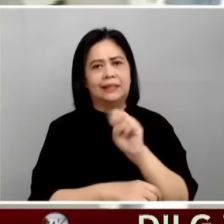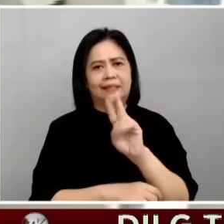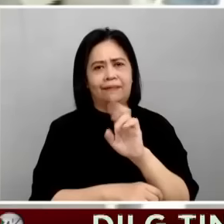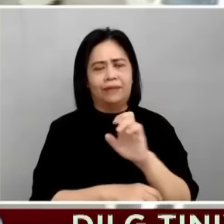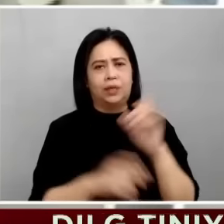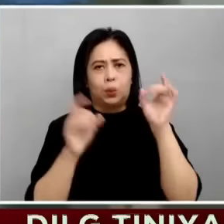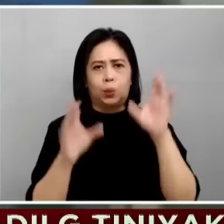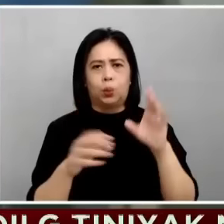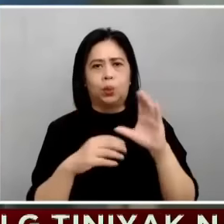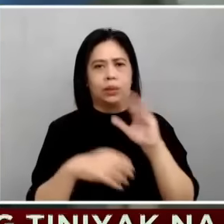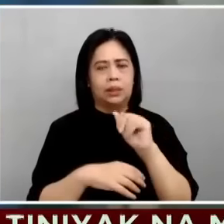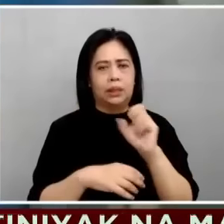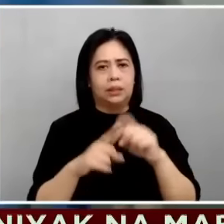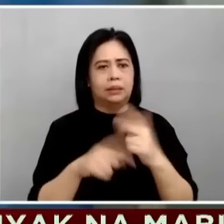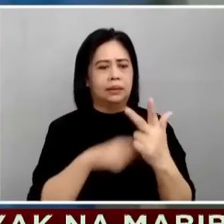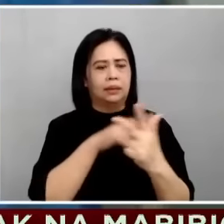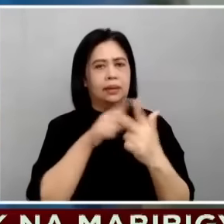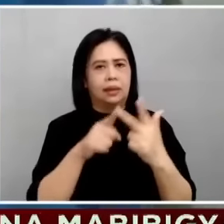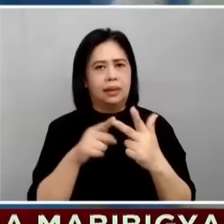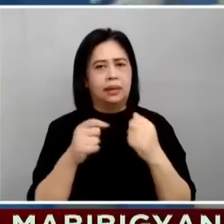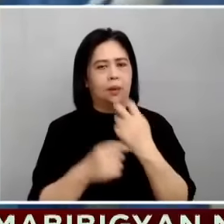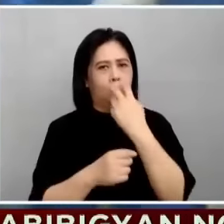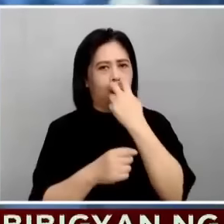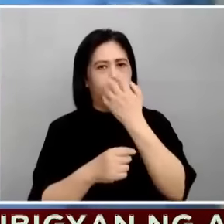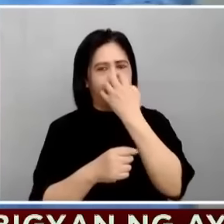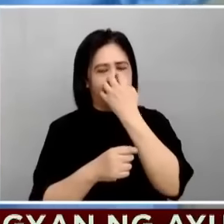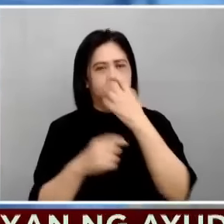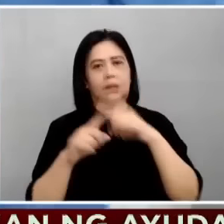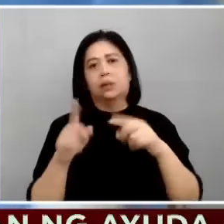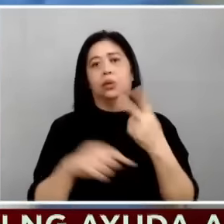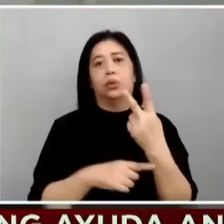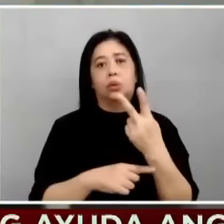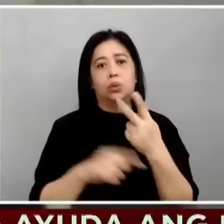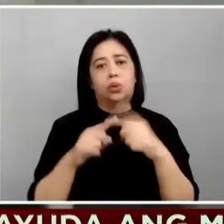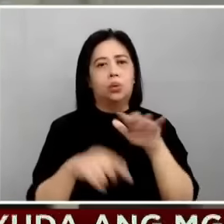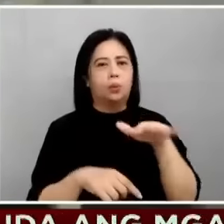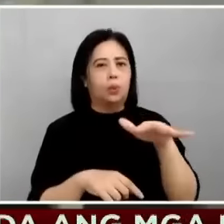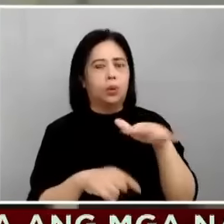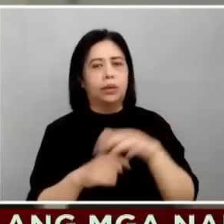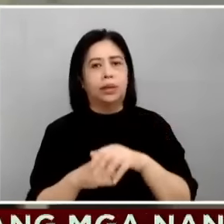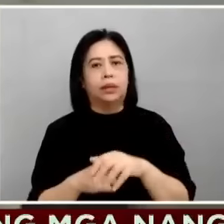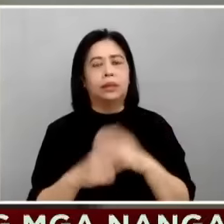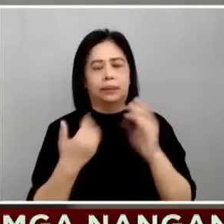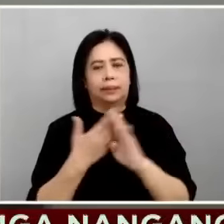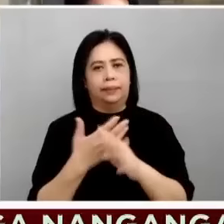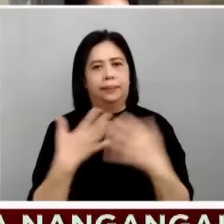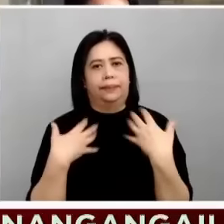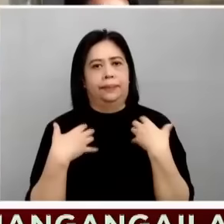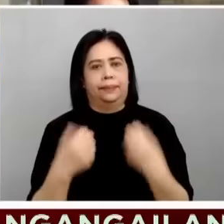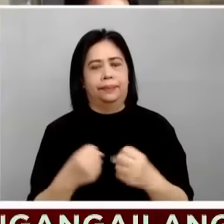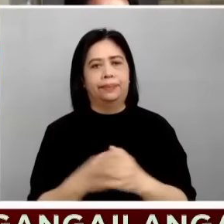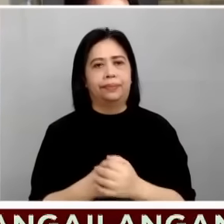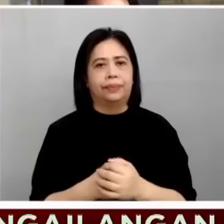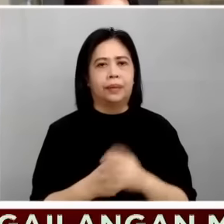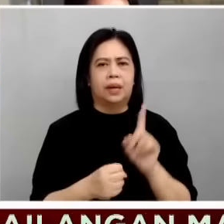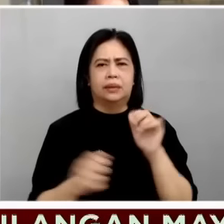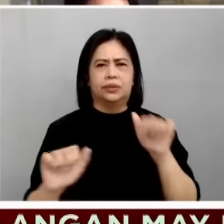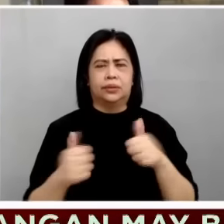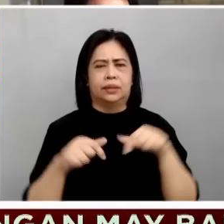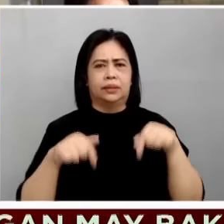case, kung saan 3 ay naka-intubate. 2 naman ay moderate at nagpapagaling na. Ang challenge lang po ay